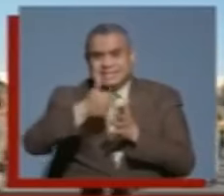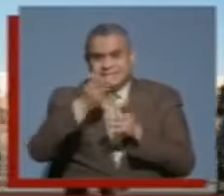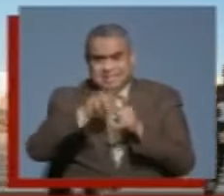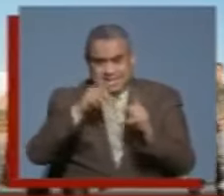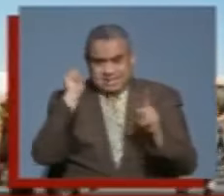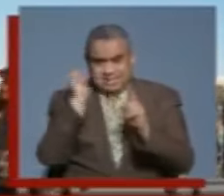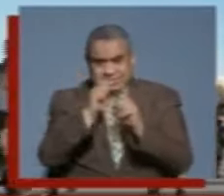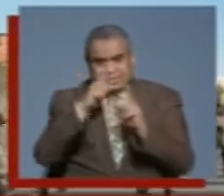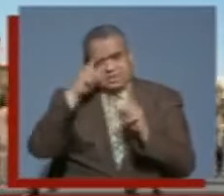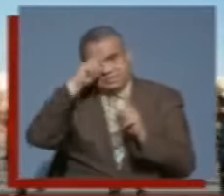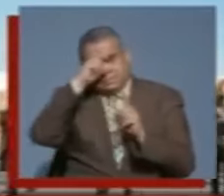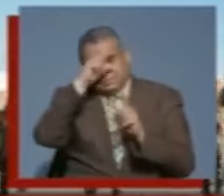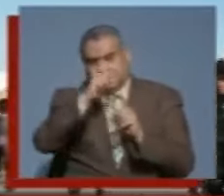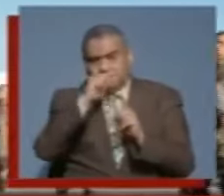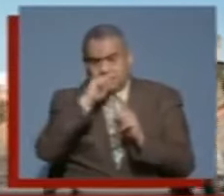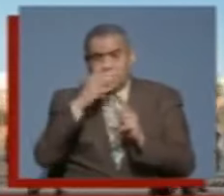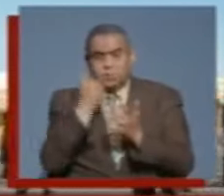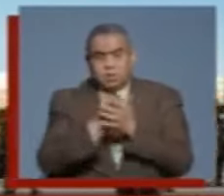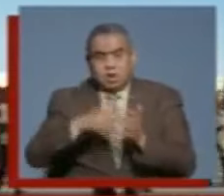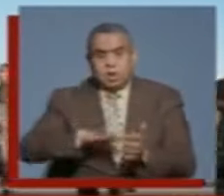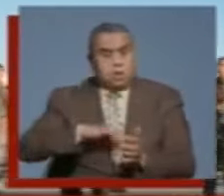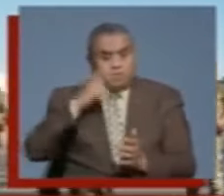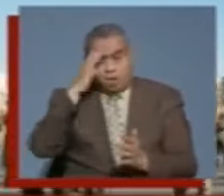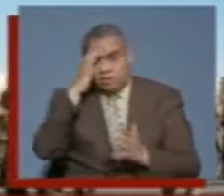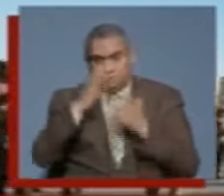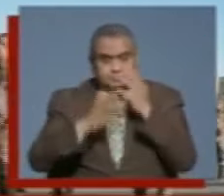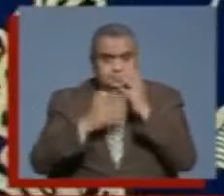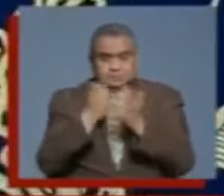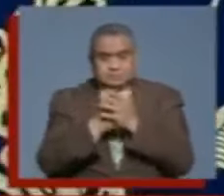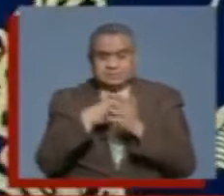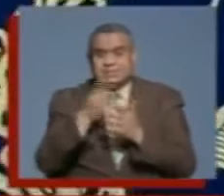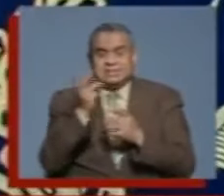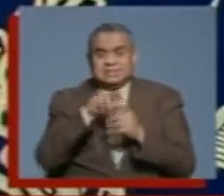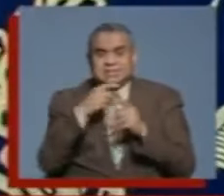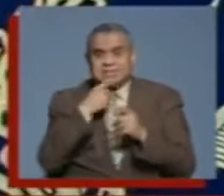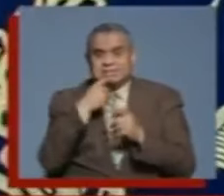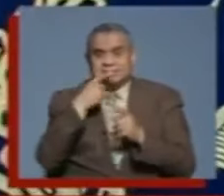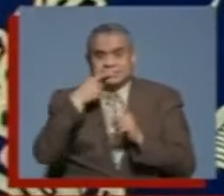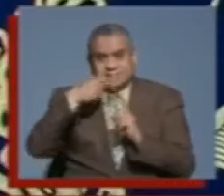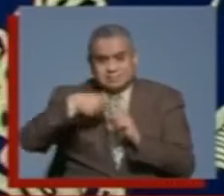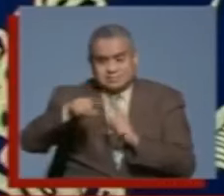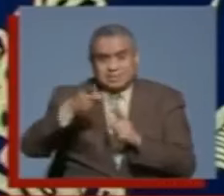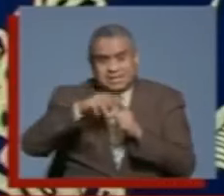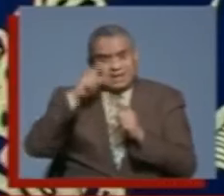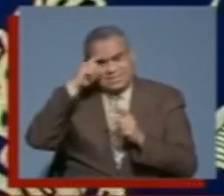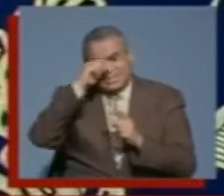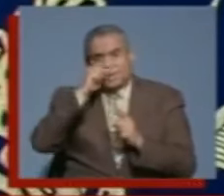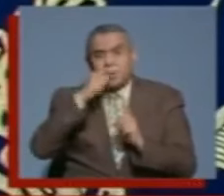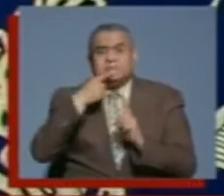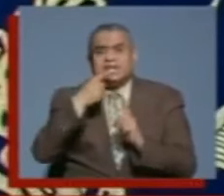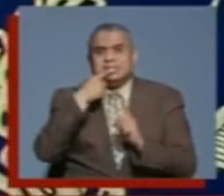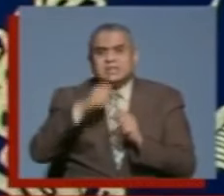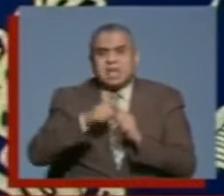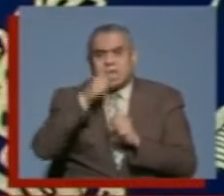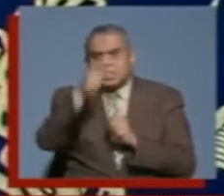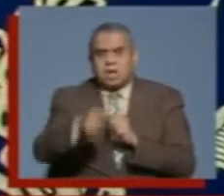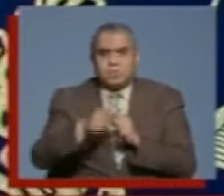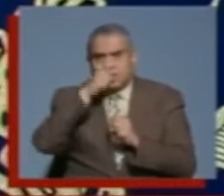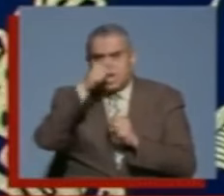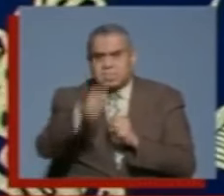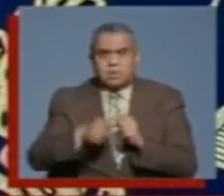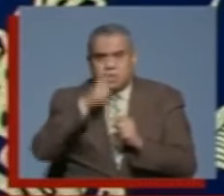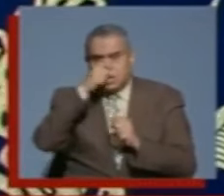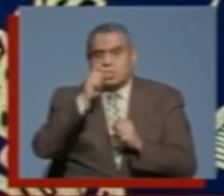جدا، وعدد السنين اللي المطلوبة لإعادة الإعمار في القطاع. لكن على كل حال